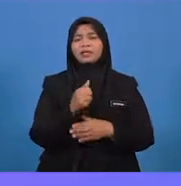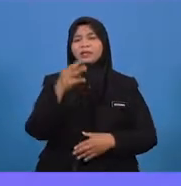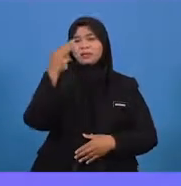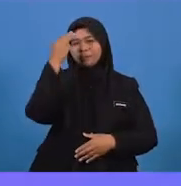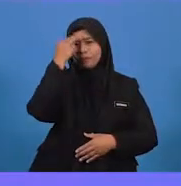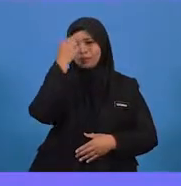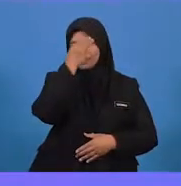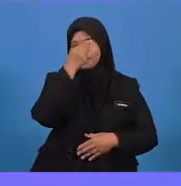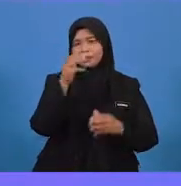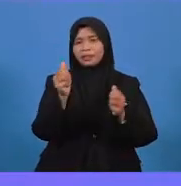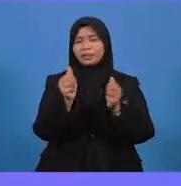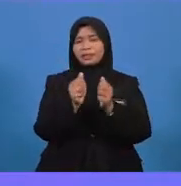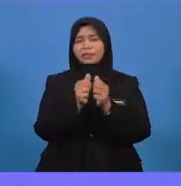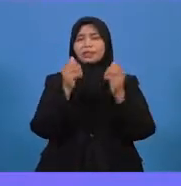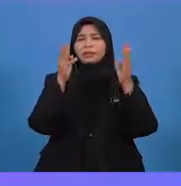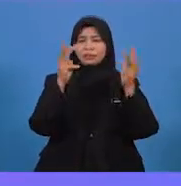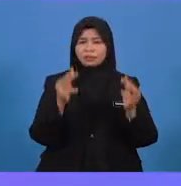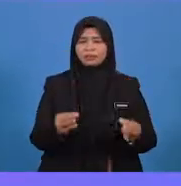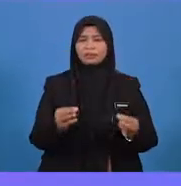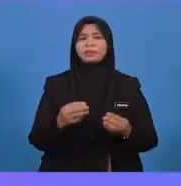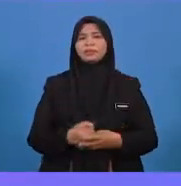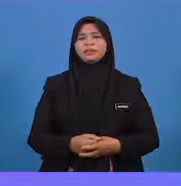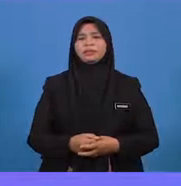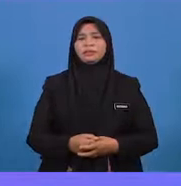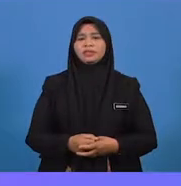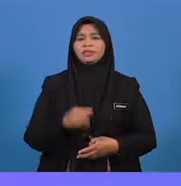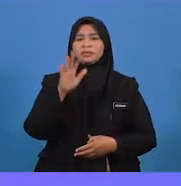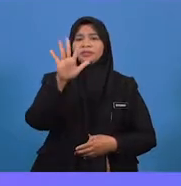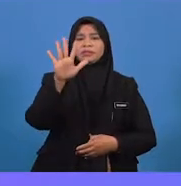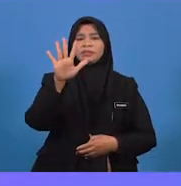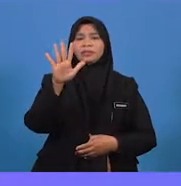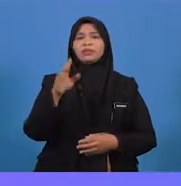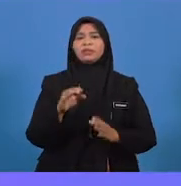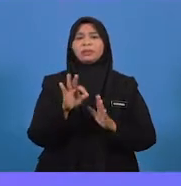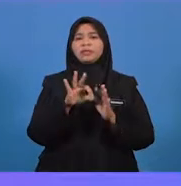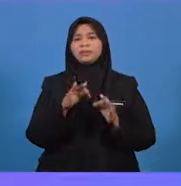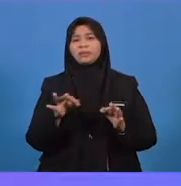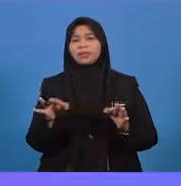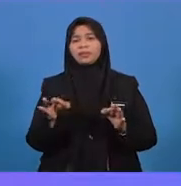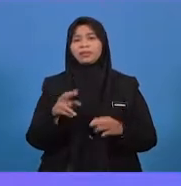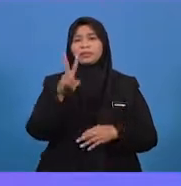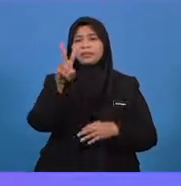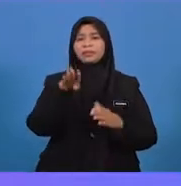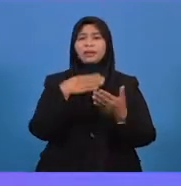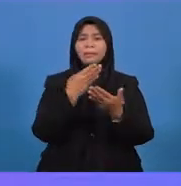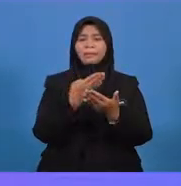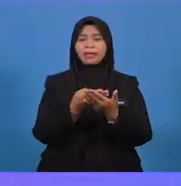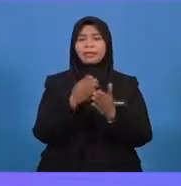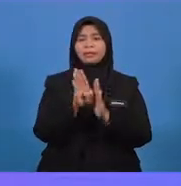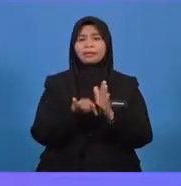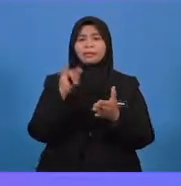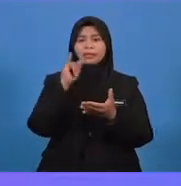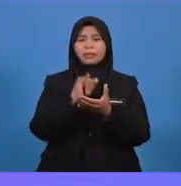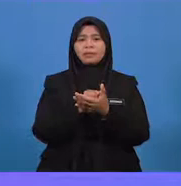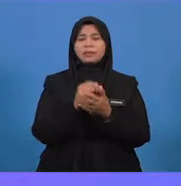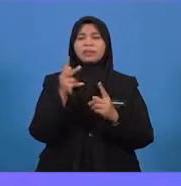antara malaikat dengan manusia. Kelima, menghuraikan dua hikmah